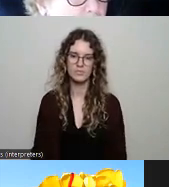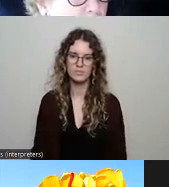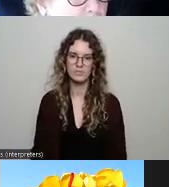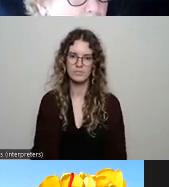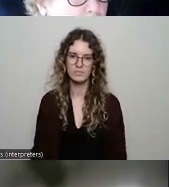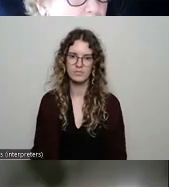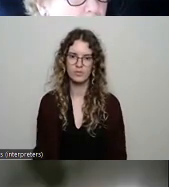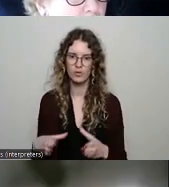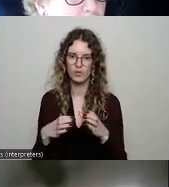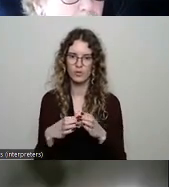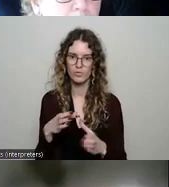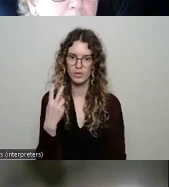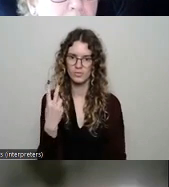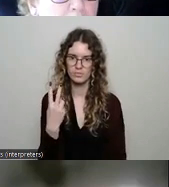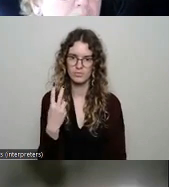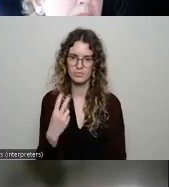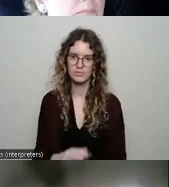Antras kambarys.